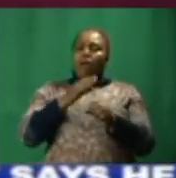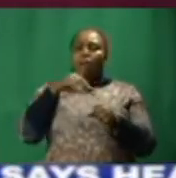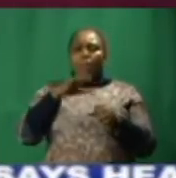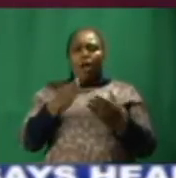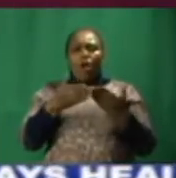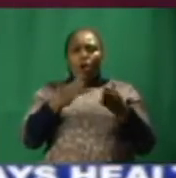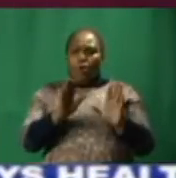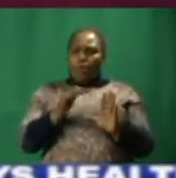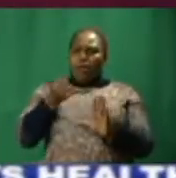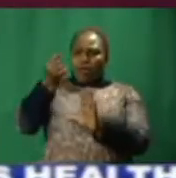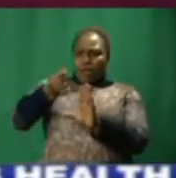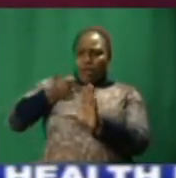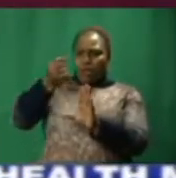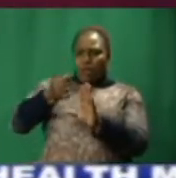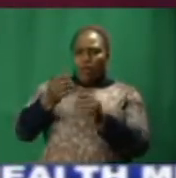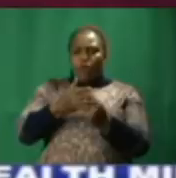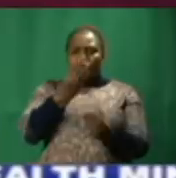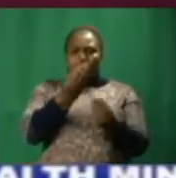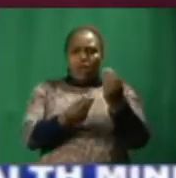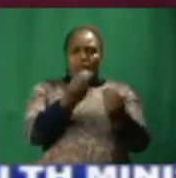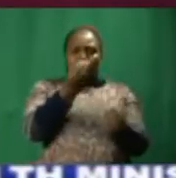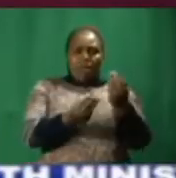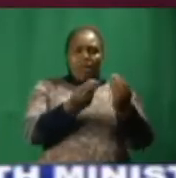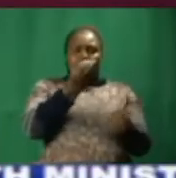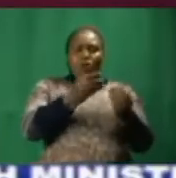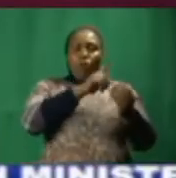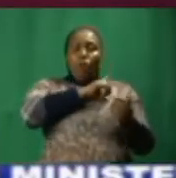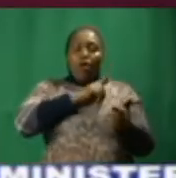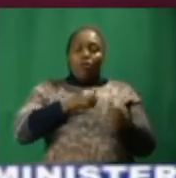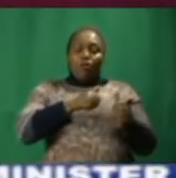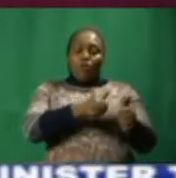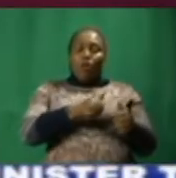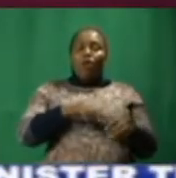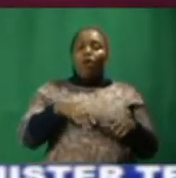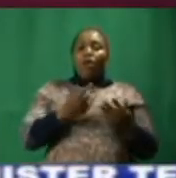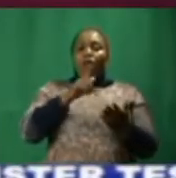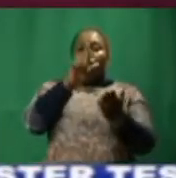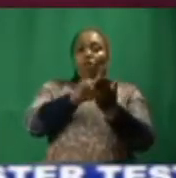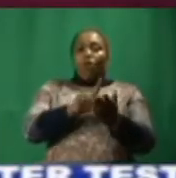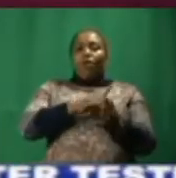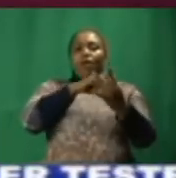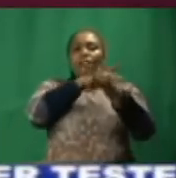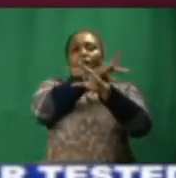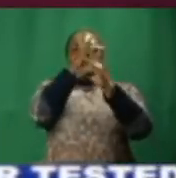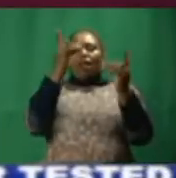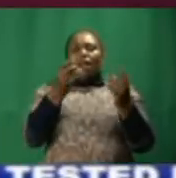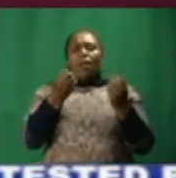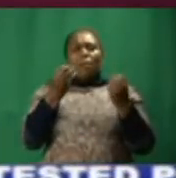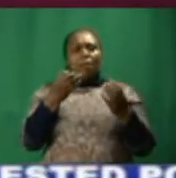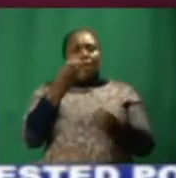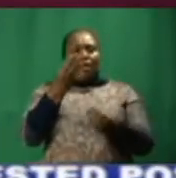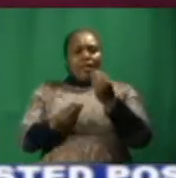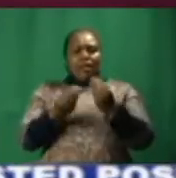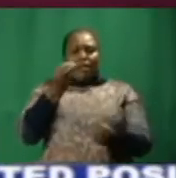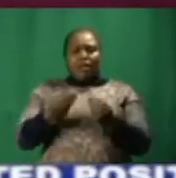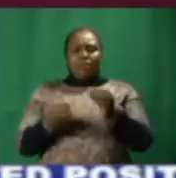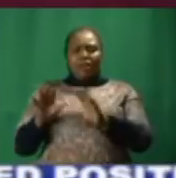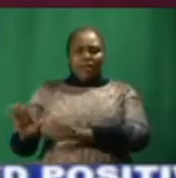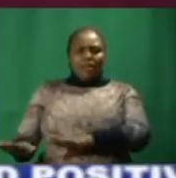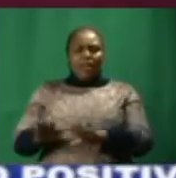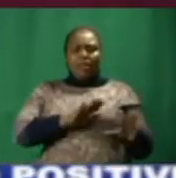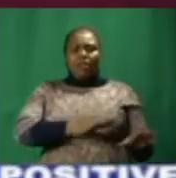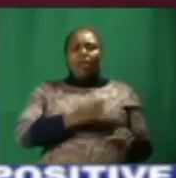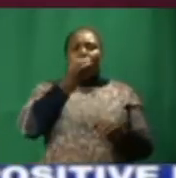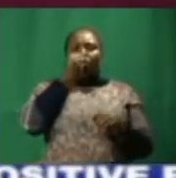achubeke nekuphekela bonake banfana ngekulandzela imigomo yetempilo kulandzela ukuthi banfana labanyendi bayekweswela kudla lokutivaliwe